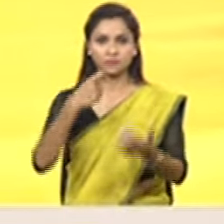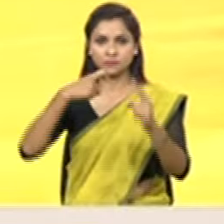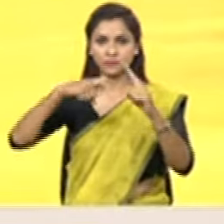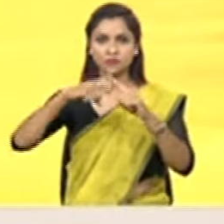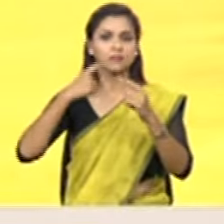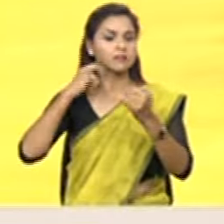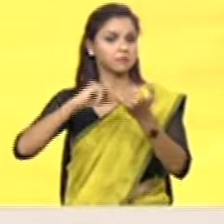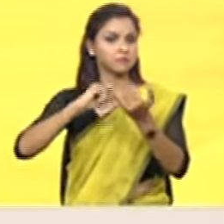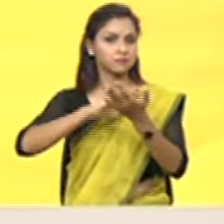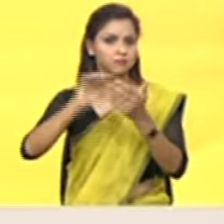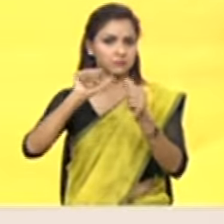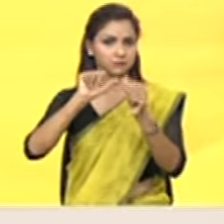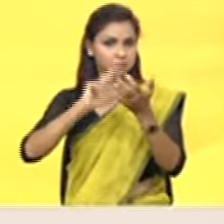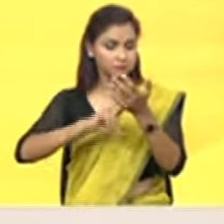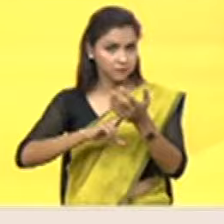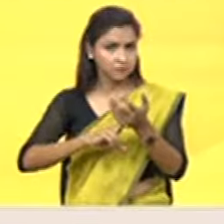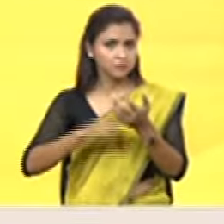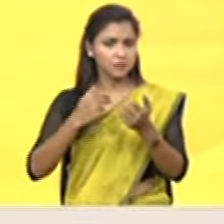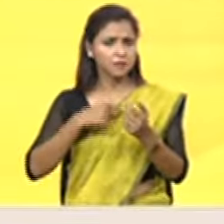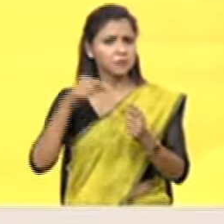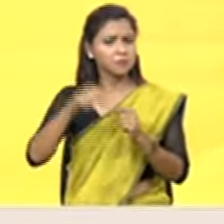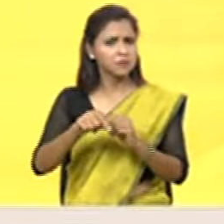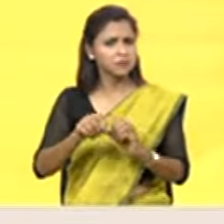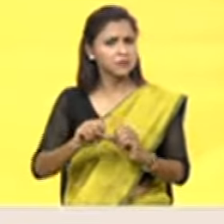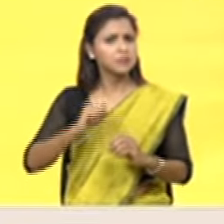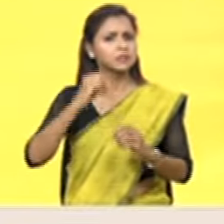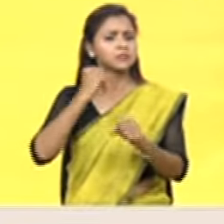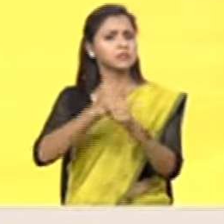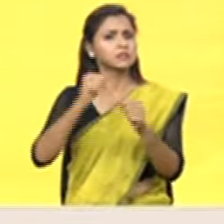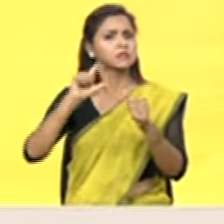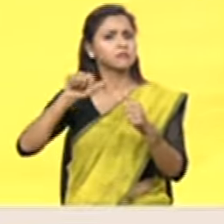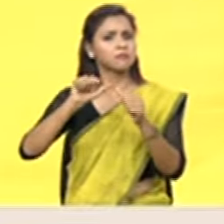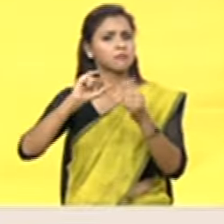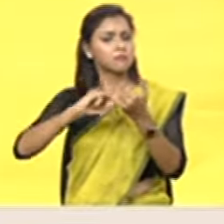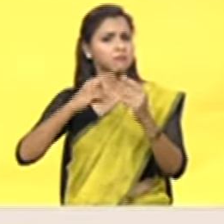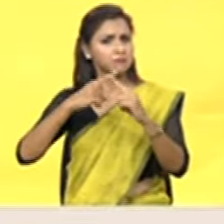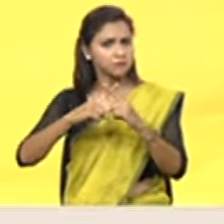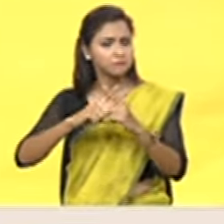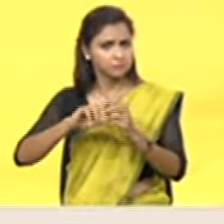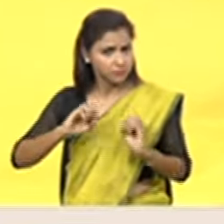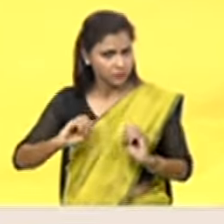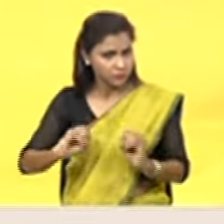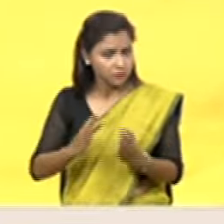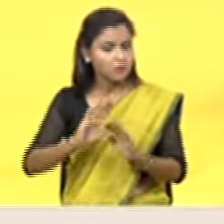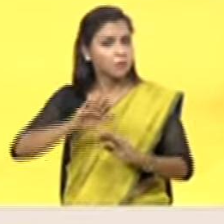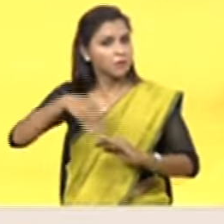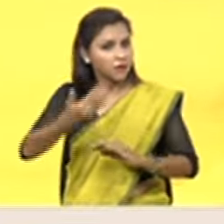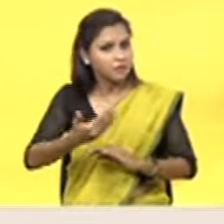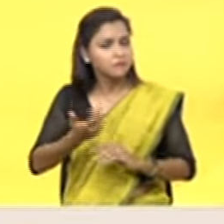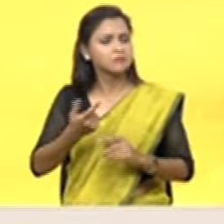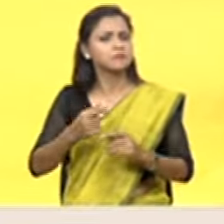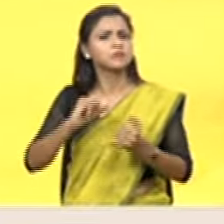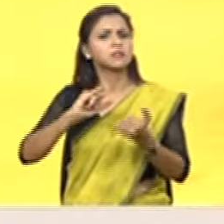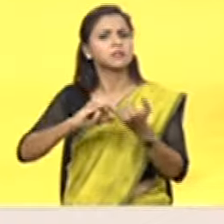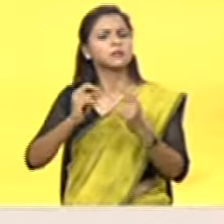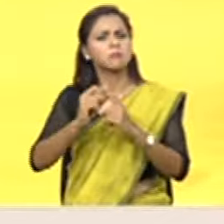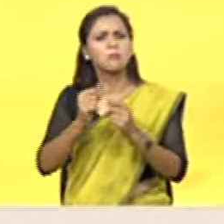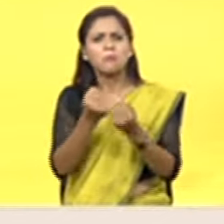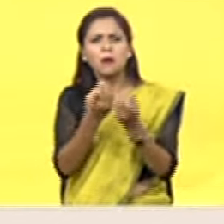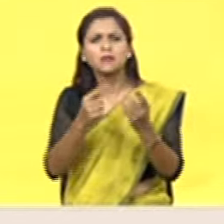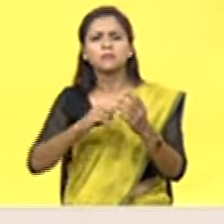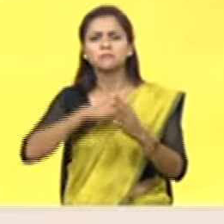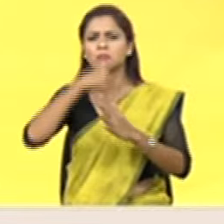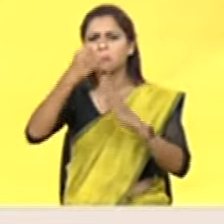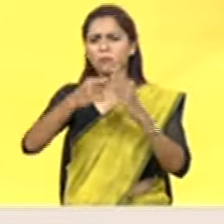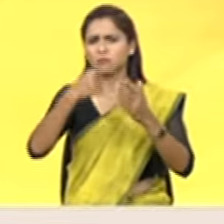हमने यह गैलेक्स शुरू होने के बाद से ही हमने इन स्पेस आते हुए देखा है और काफी सारे पॉलिसीज आते